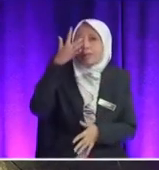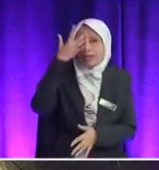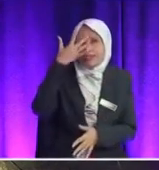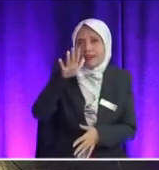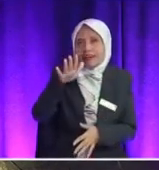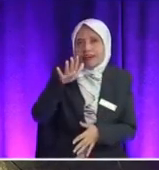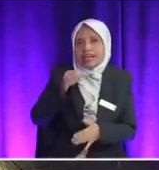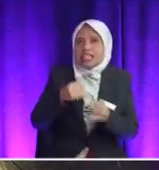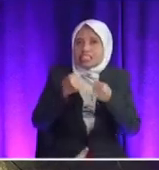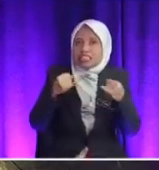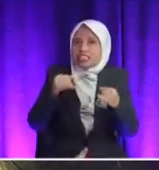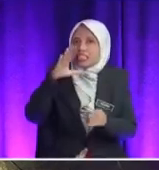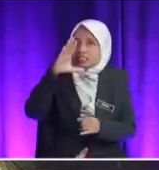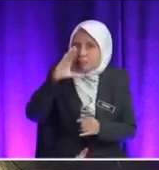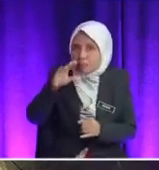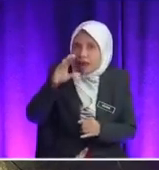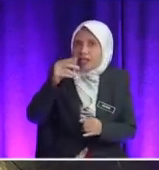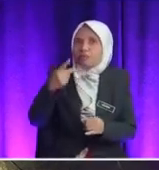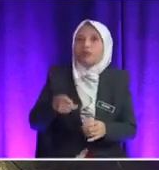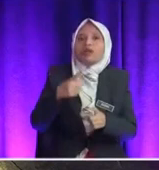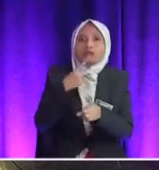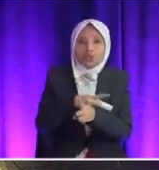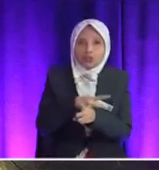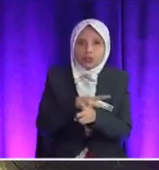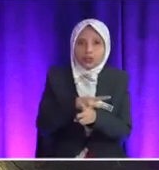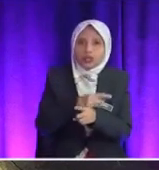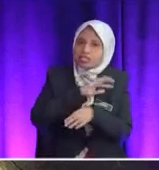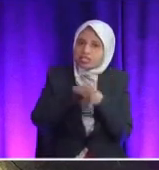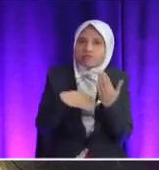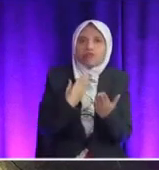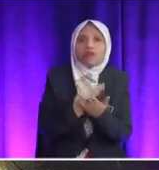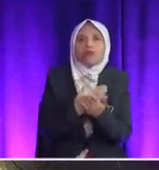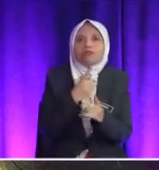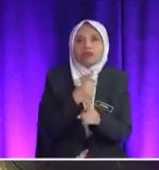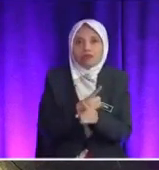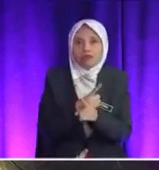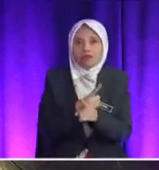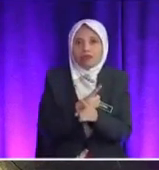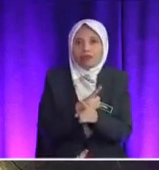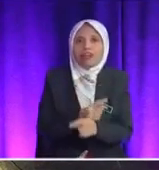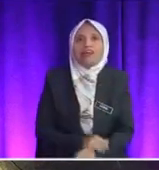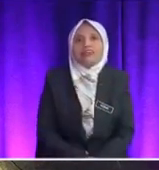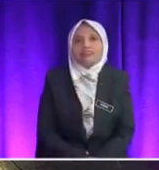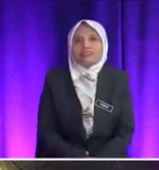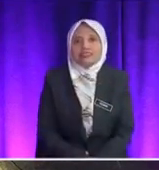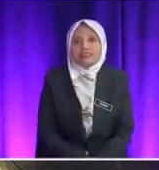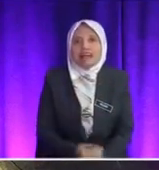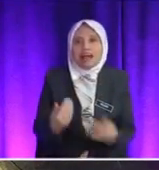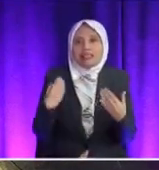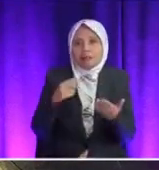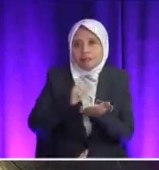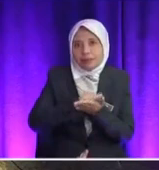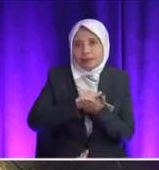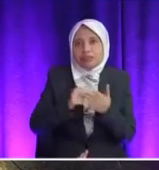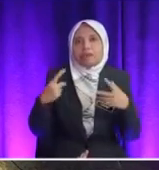jenis-jenis pun betul suatu cerita yang suci banyak candaan semampai dan juga ada bros